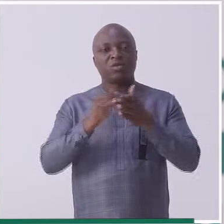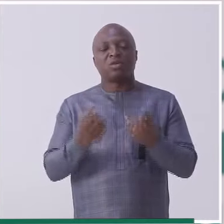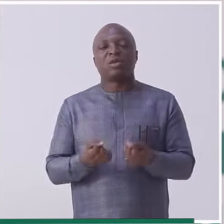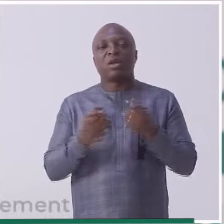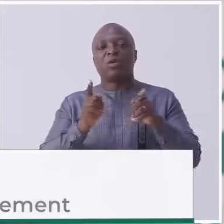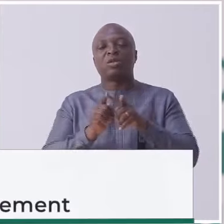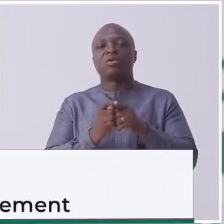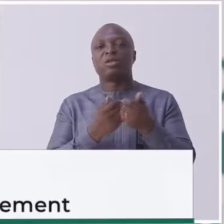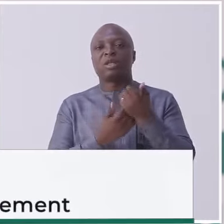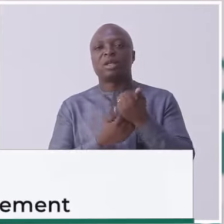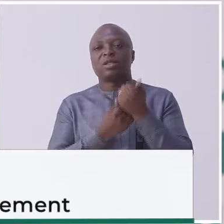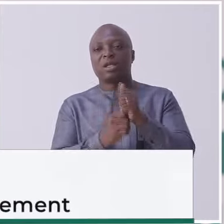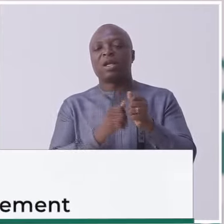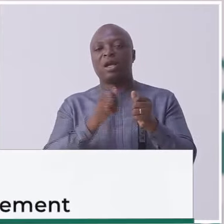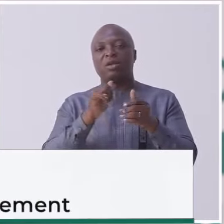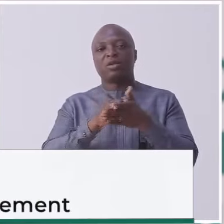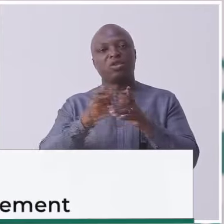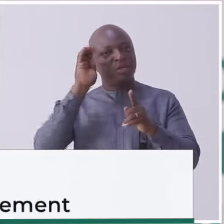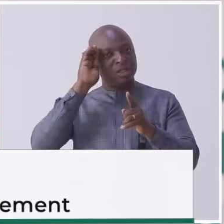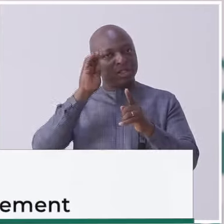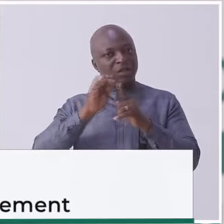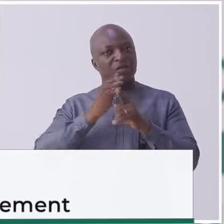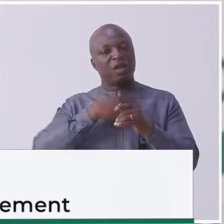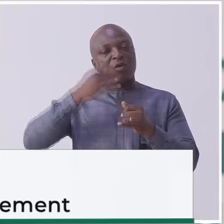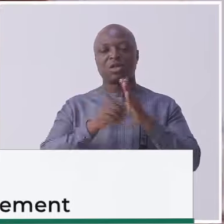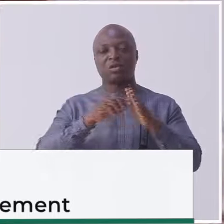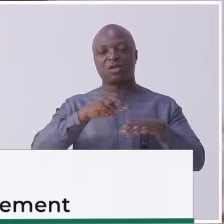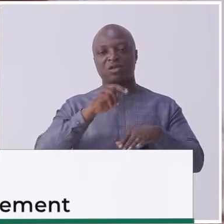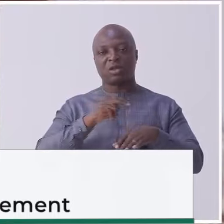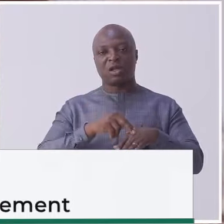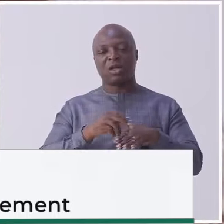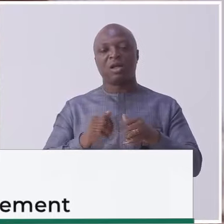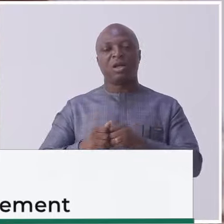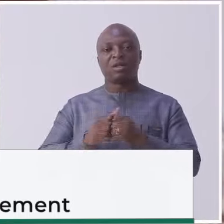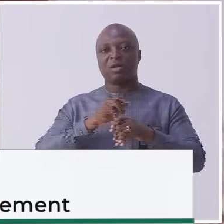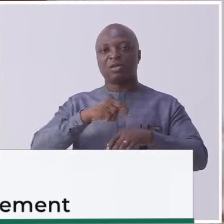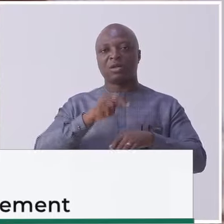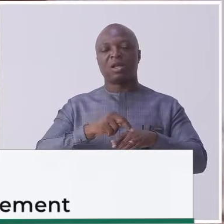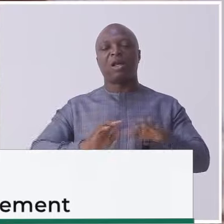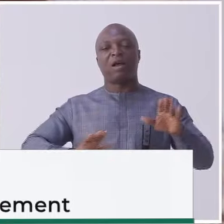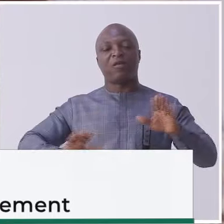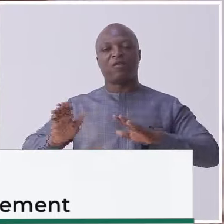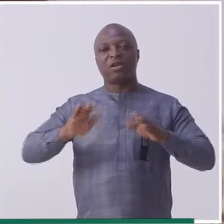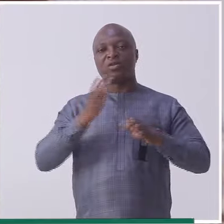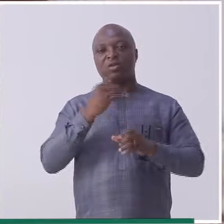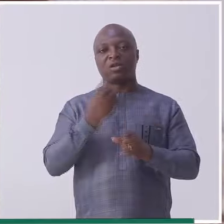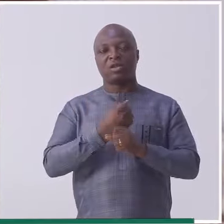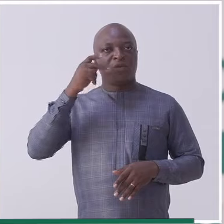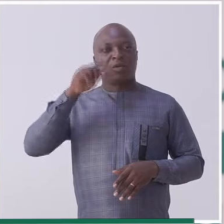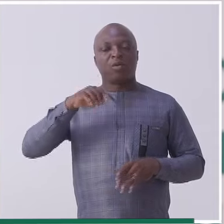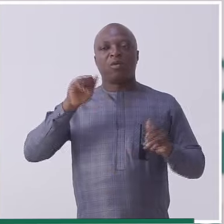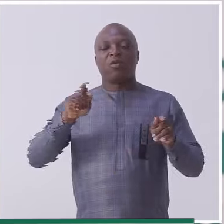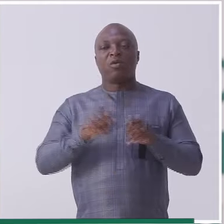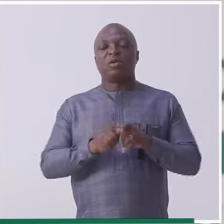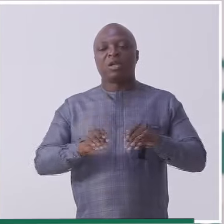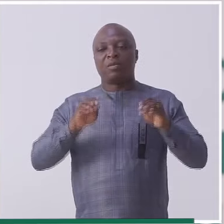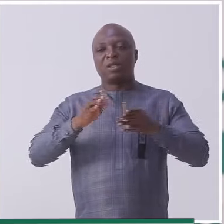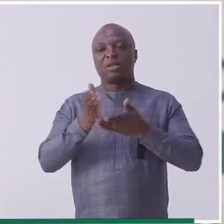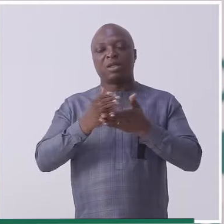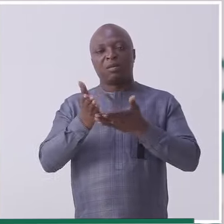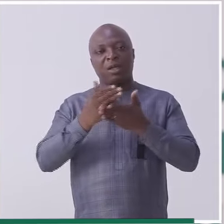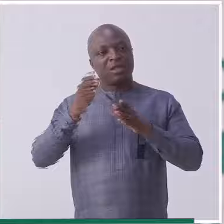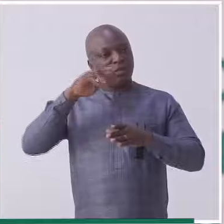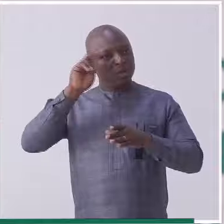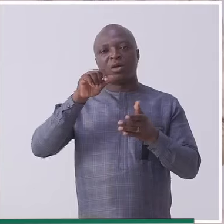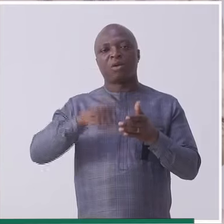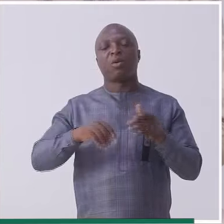et de ne s'attacher qu'à l'objectif et au final à l'intérêt général. Les points de vue que peuvent émettre les partis politiques